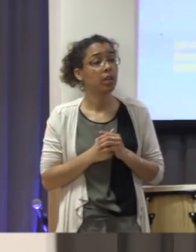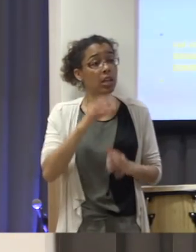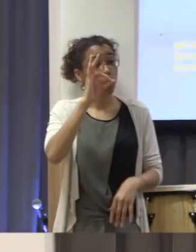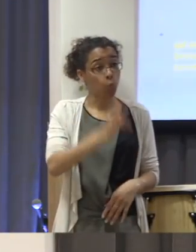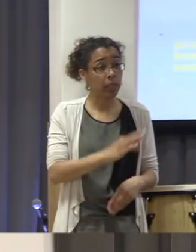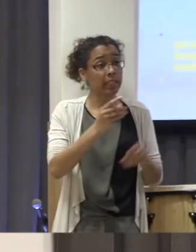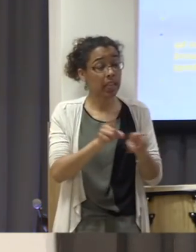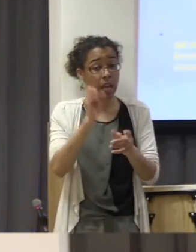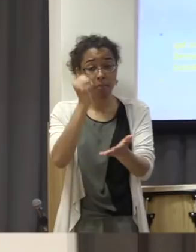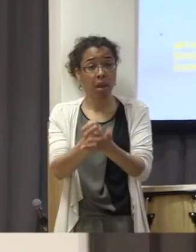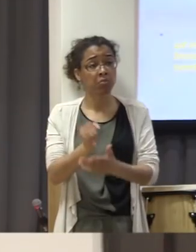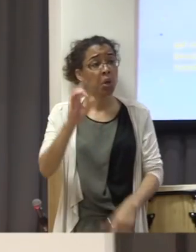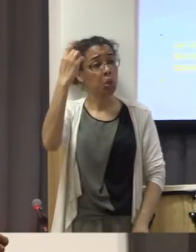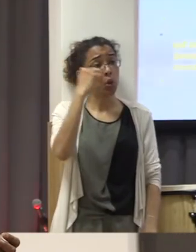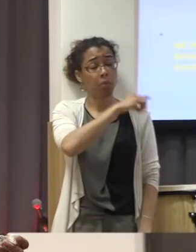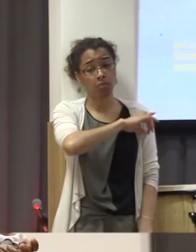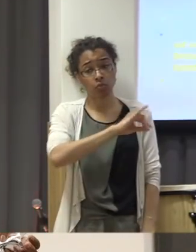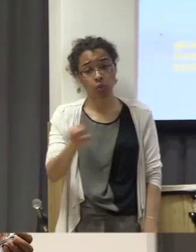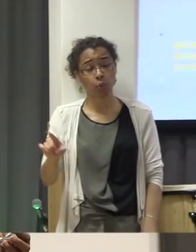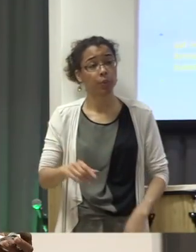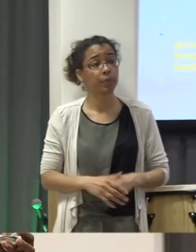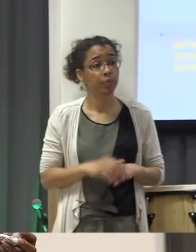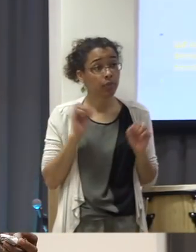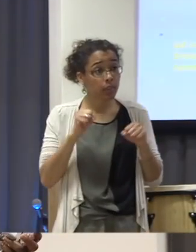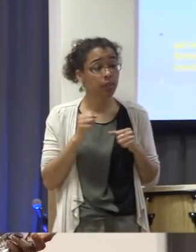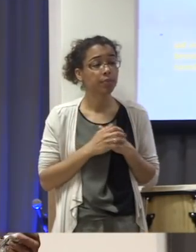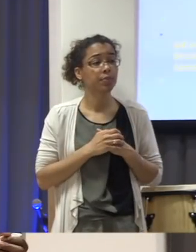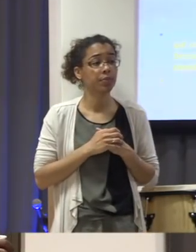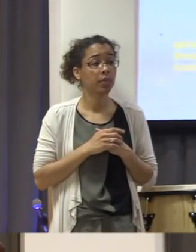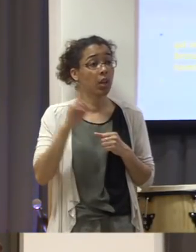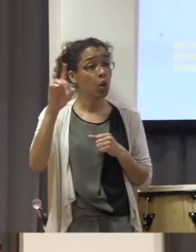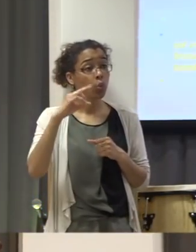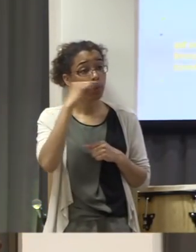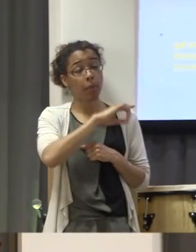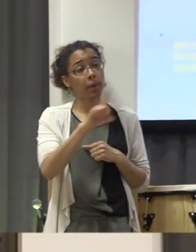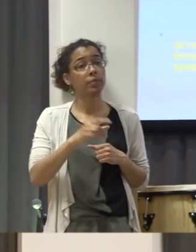amen. Dieu n'est pas un menteur. Vous êtes d'accord avec moi? Il ne ment pas.